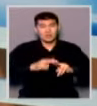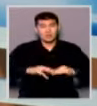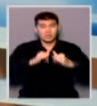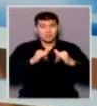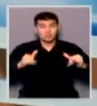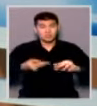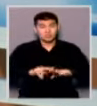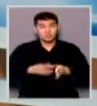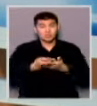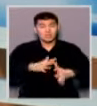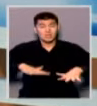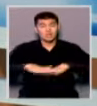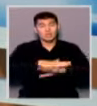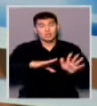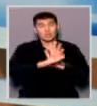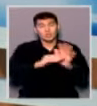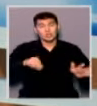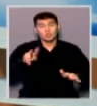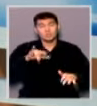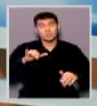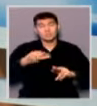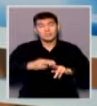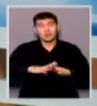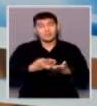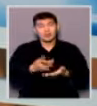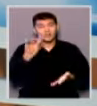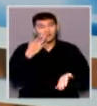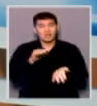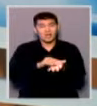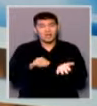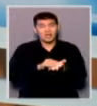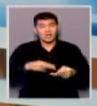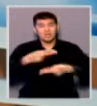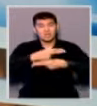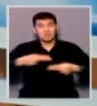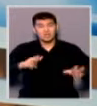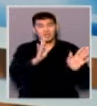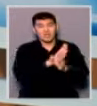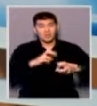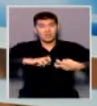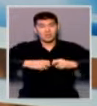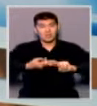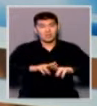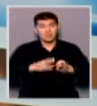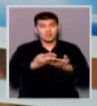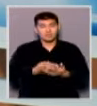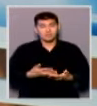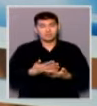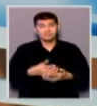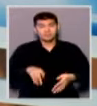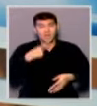в регионе. Народный избранник Дюйсюнбай Турганов неоднократно поднимал эту экологическую проблему с высоких